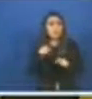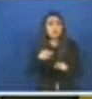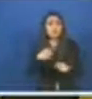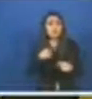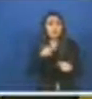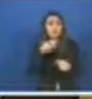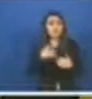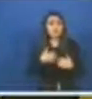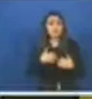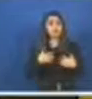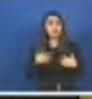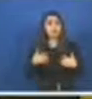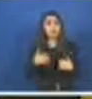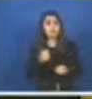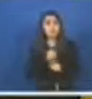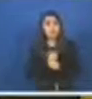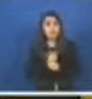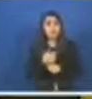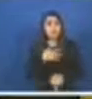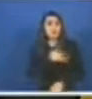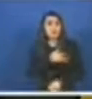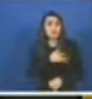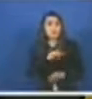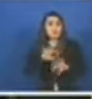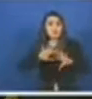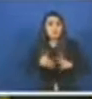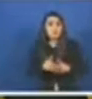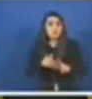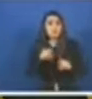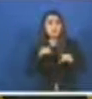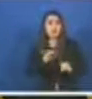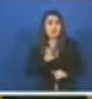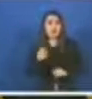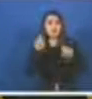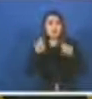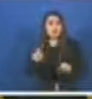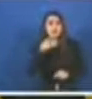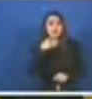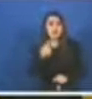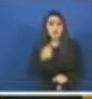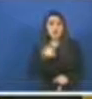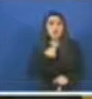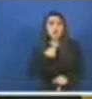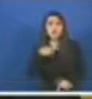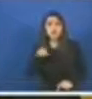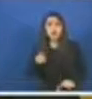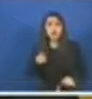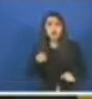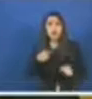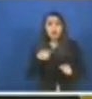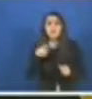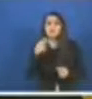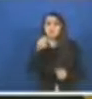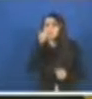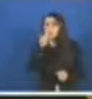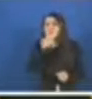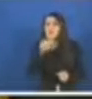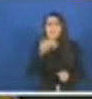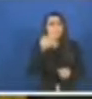gururu incitmiş, milli vicdanı sarsmış ve rahatsız etmiştir. Bizim de buna onayımız